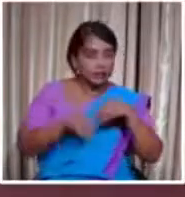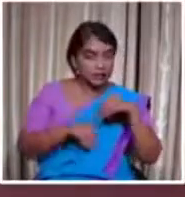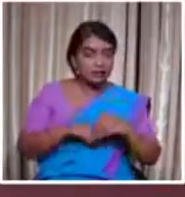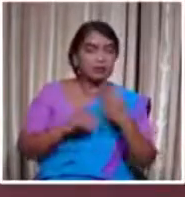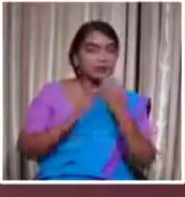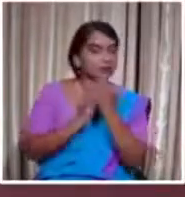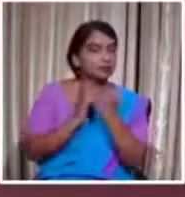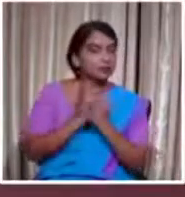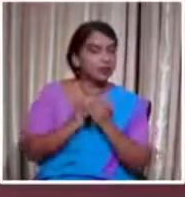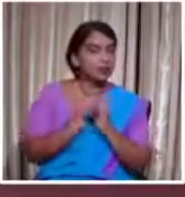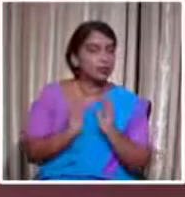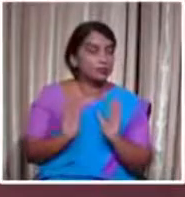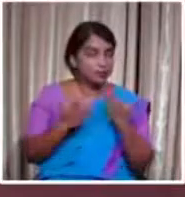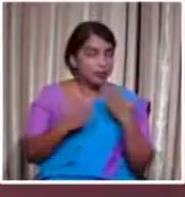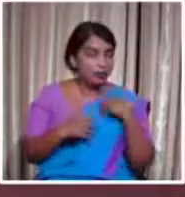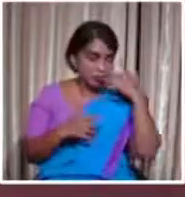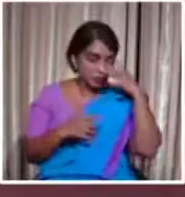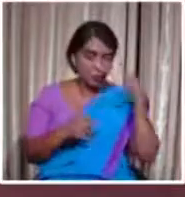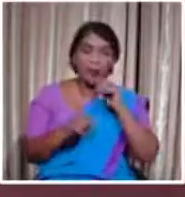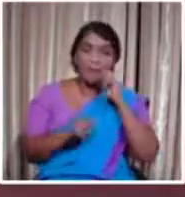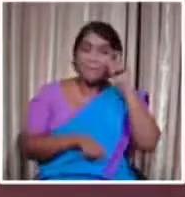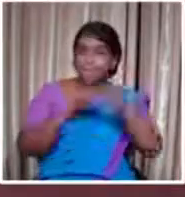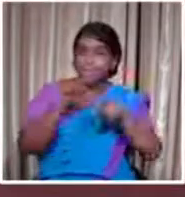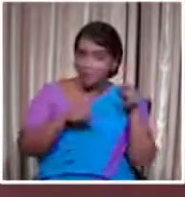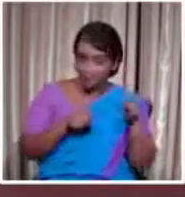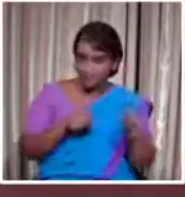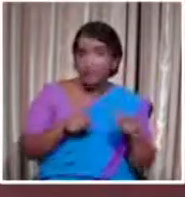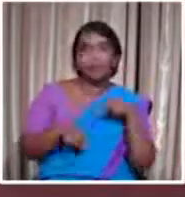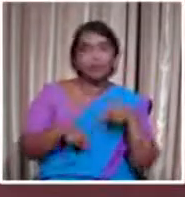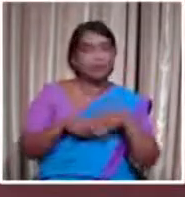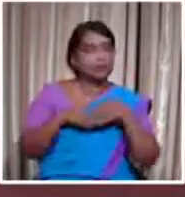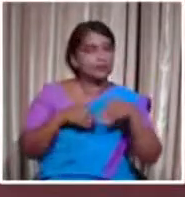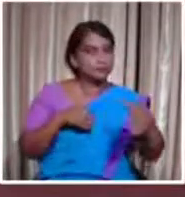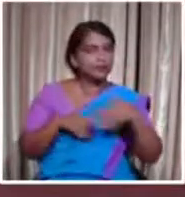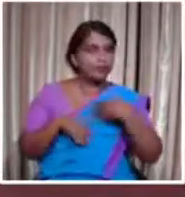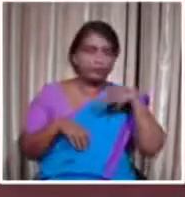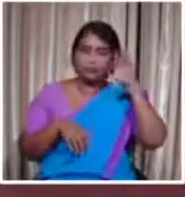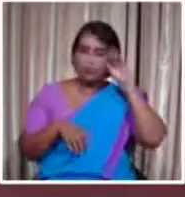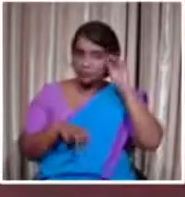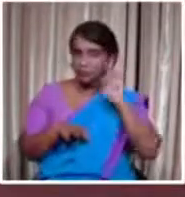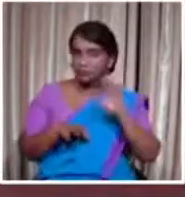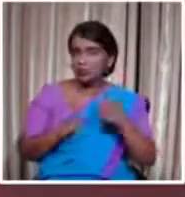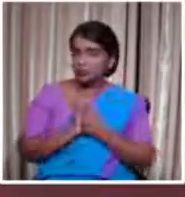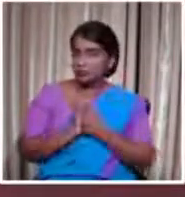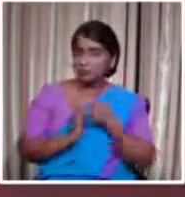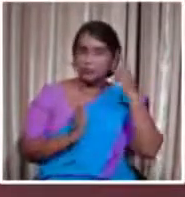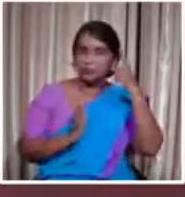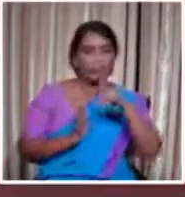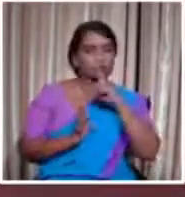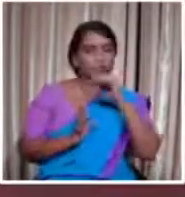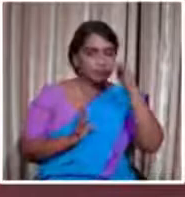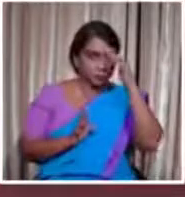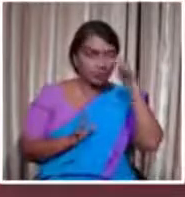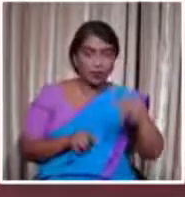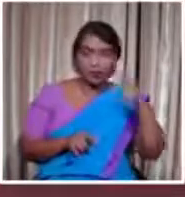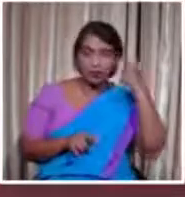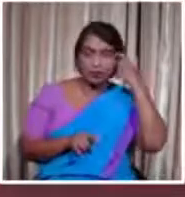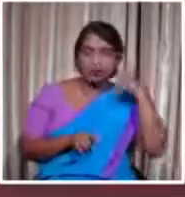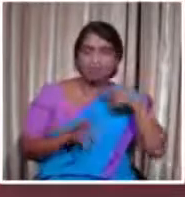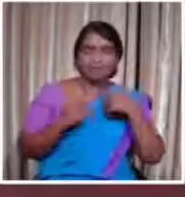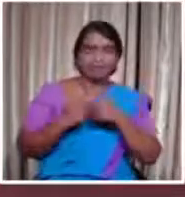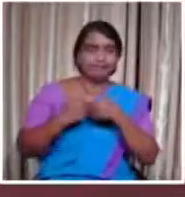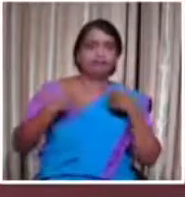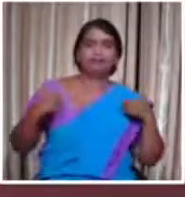න්‍යායපත්‍ර ක්‍රියාත්මක වෙන බව හඳුනාගත්තු පොදු ජනතාව මේ වෙනකොට වටහාගෙන තියෙනවා ගරු නියෝජ්‍ය කතානායකතුමනි. ඔවුන් දැන් එකෙන් ඈත් වෙලා